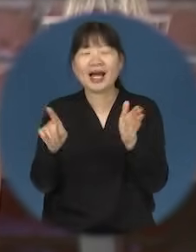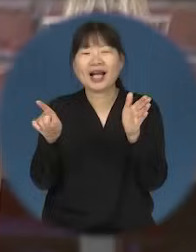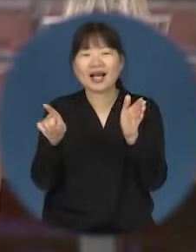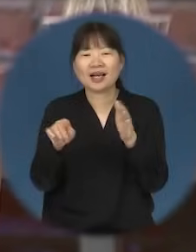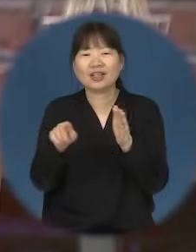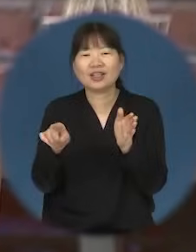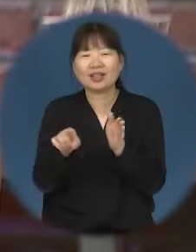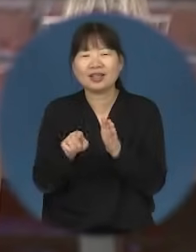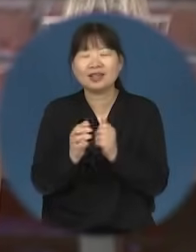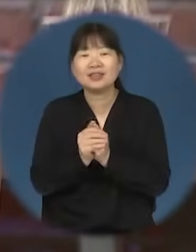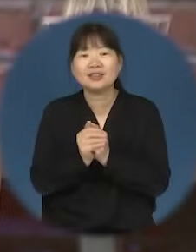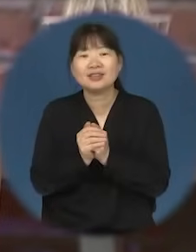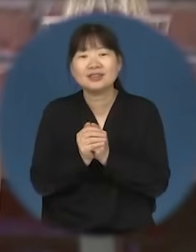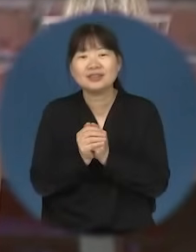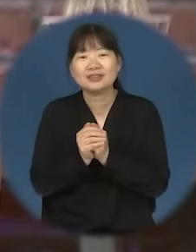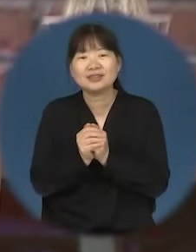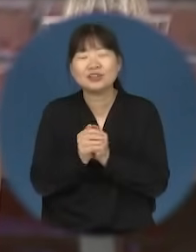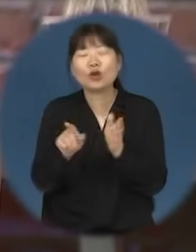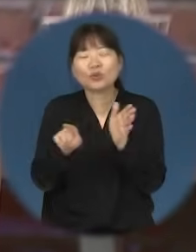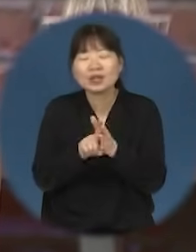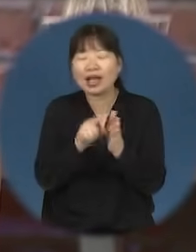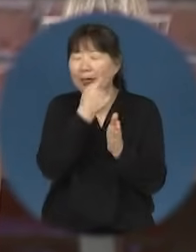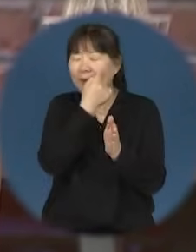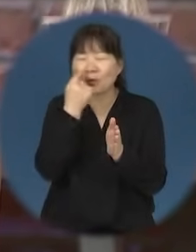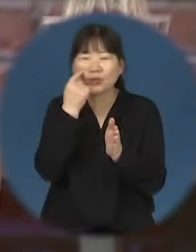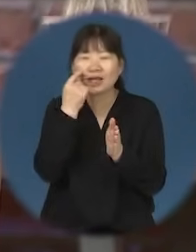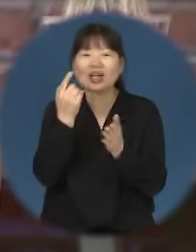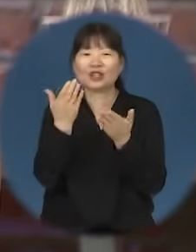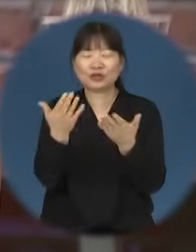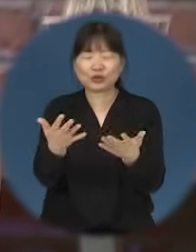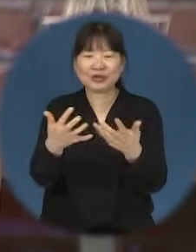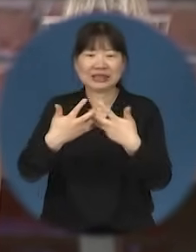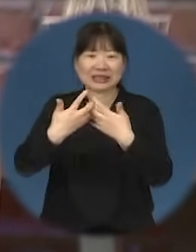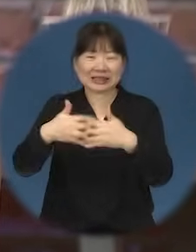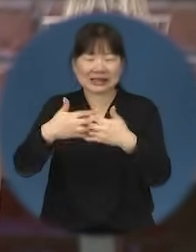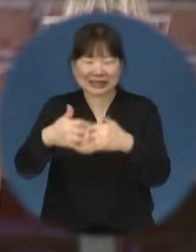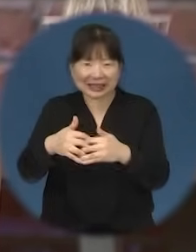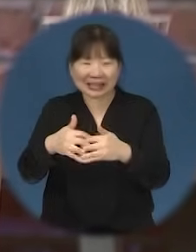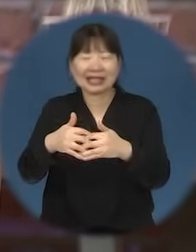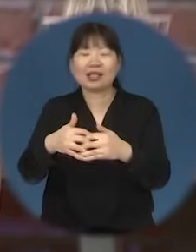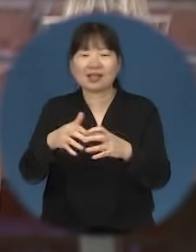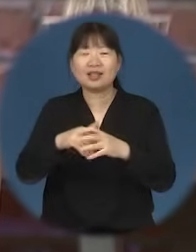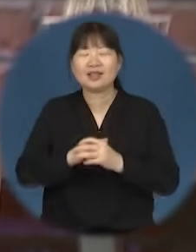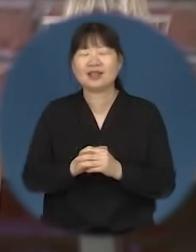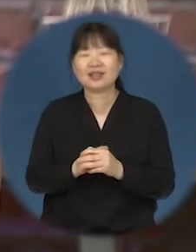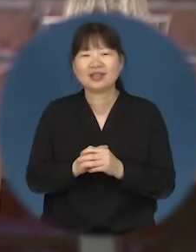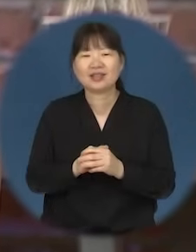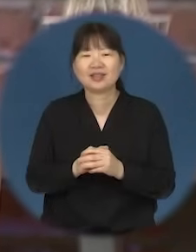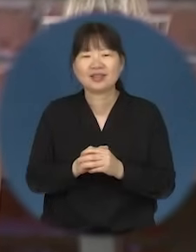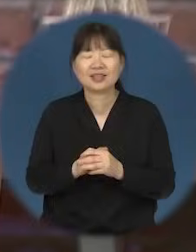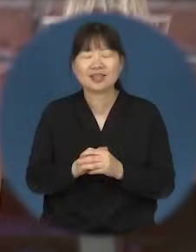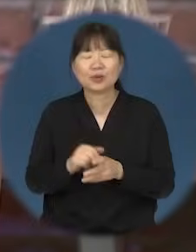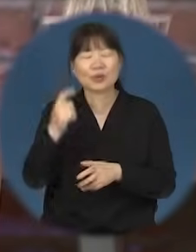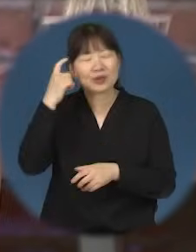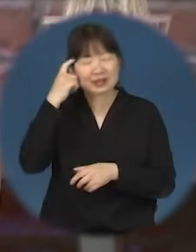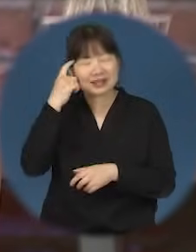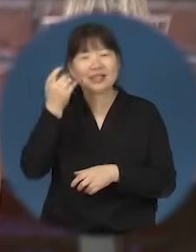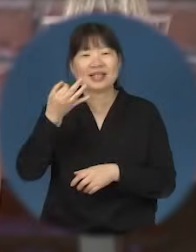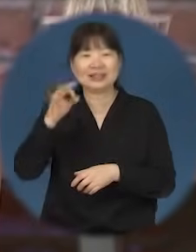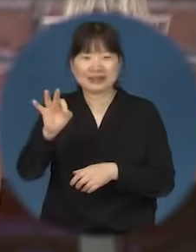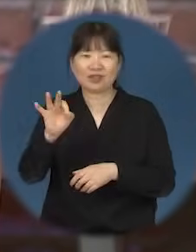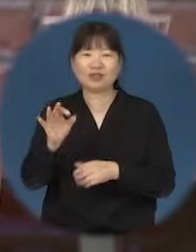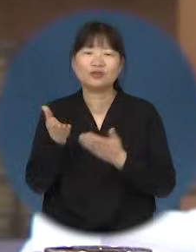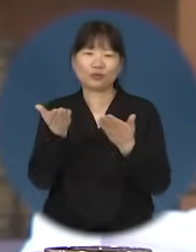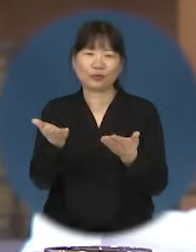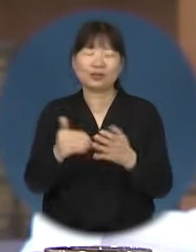머신, 신뢰를 보장하는 시스템 뭐 이렇게 이제 사람들이 그 가치를